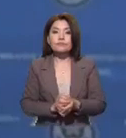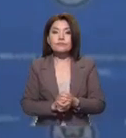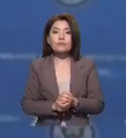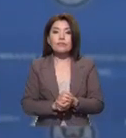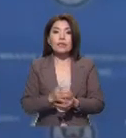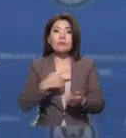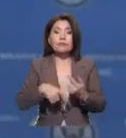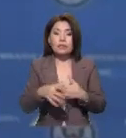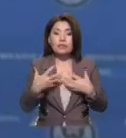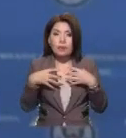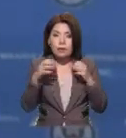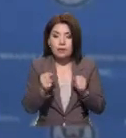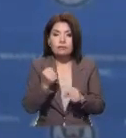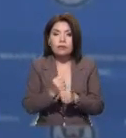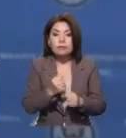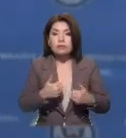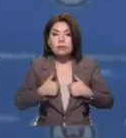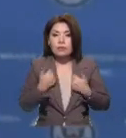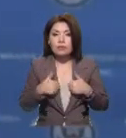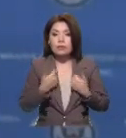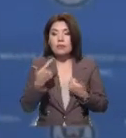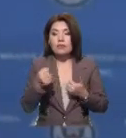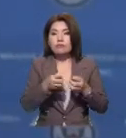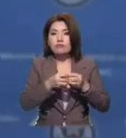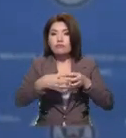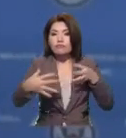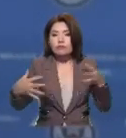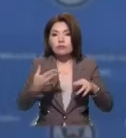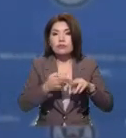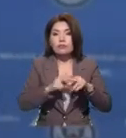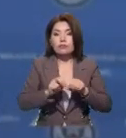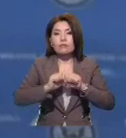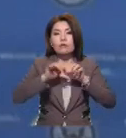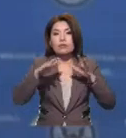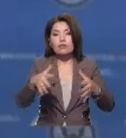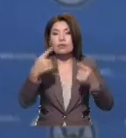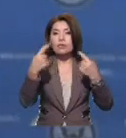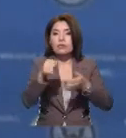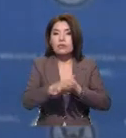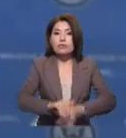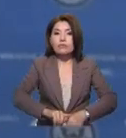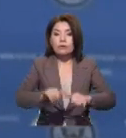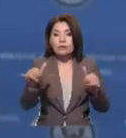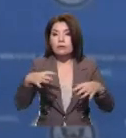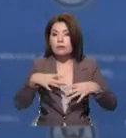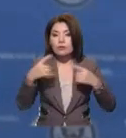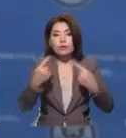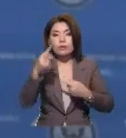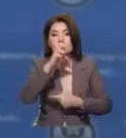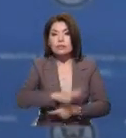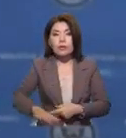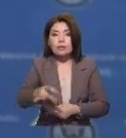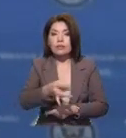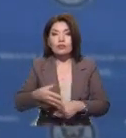Мы усиленно работаем над тем, чтобы конфликт в Газе не привел к эскалации и не распространился дальше, будь то здесь или в других странах